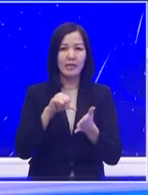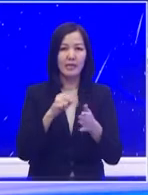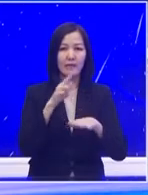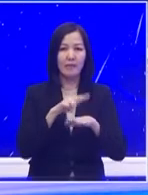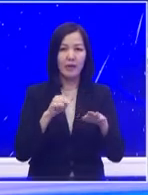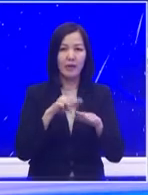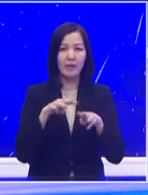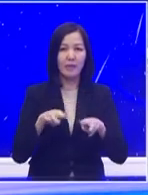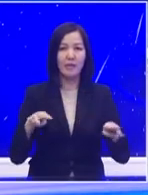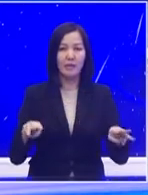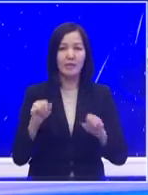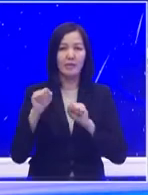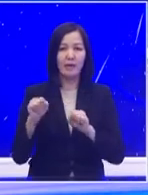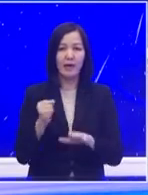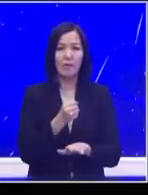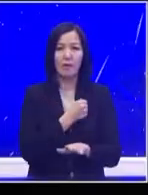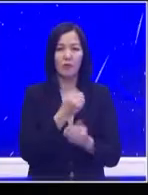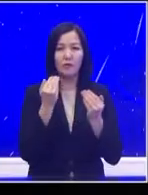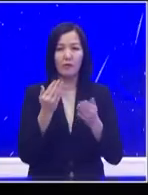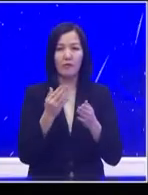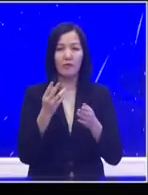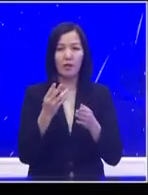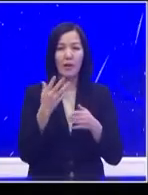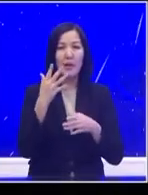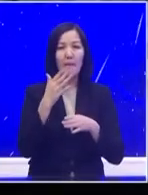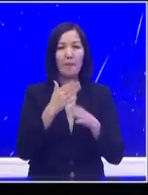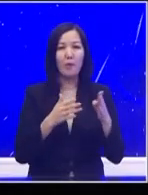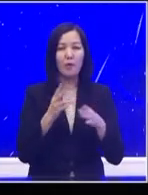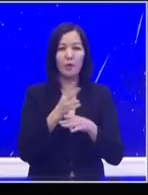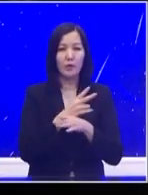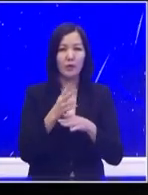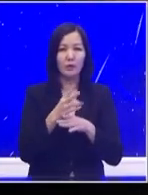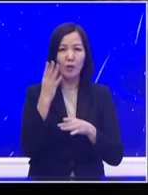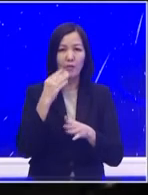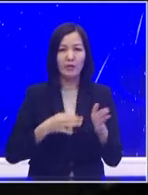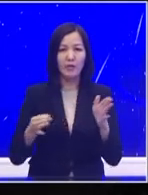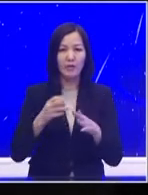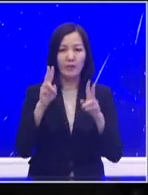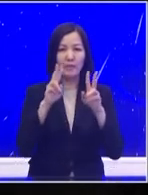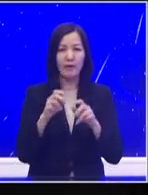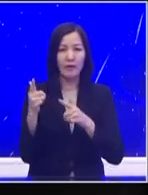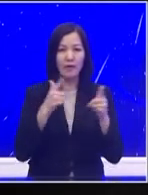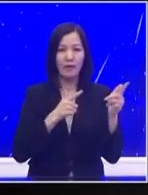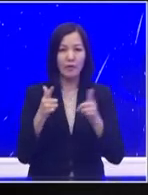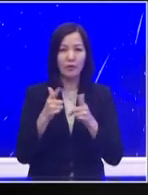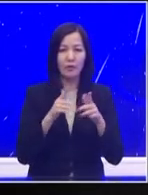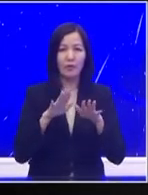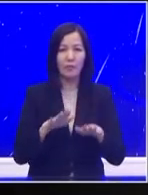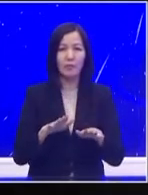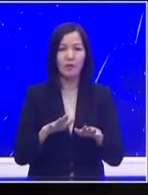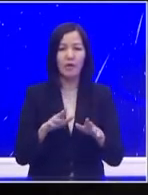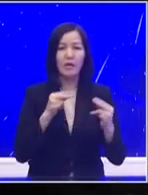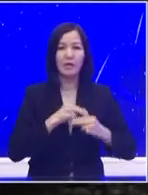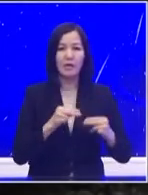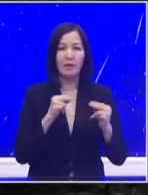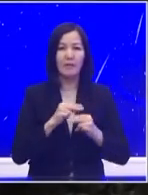и Министерства обороны. Сегодня в полночь главы южной столицы и Алматинской области проверили готовность блокпостов к работе,